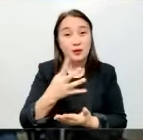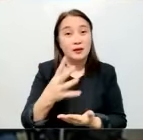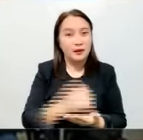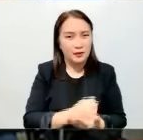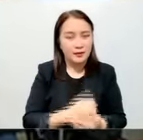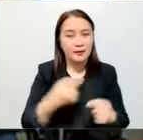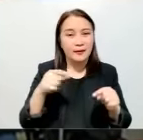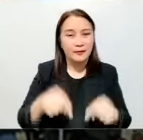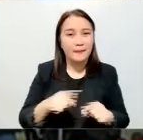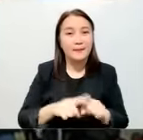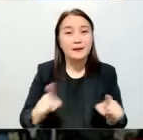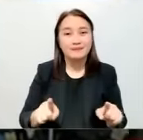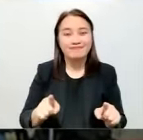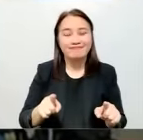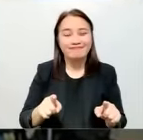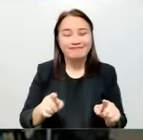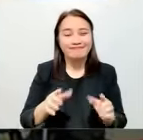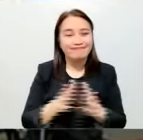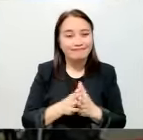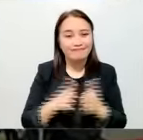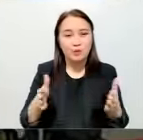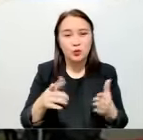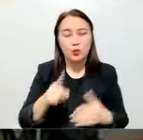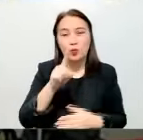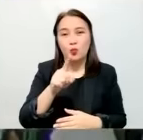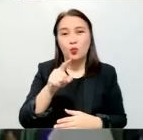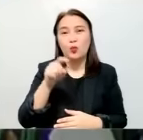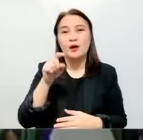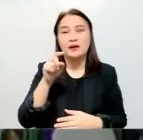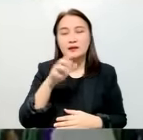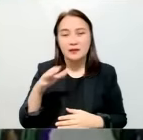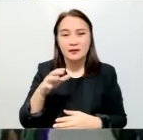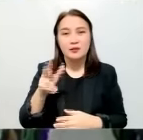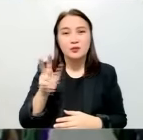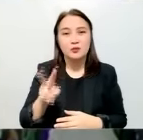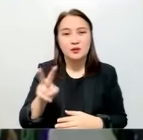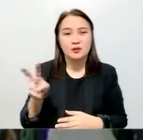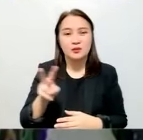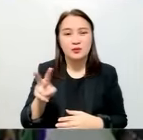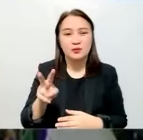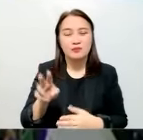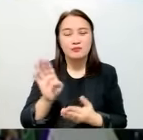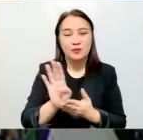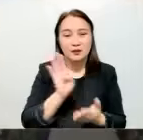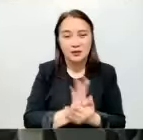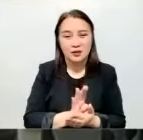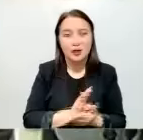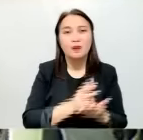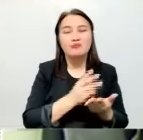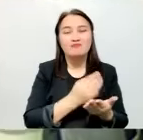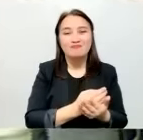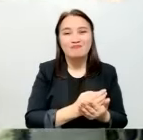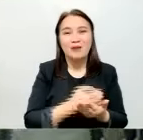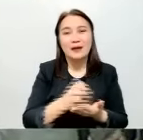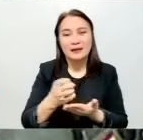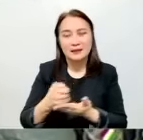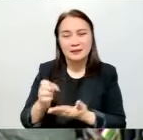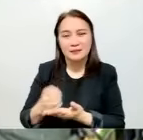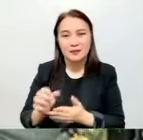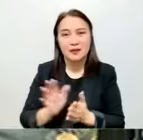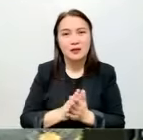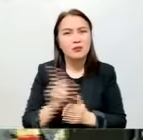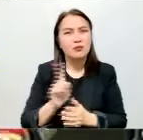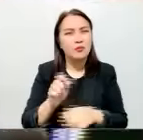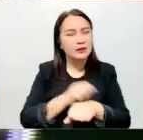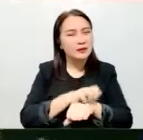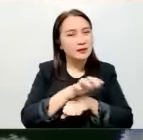kitang yan, may katumbas na 122.3 billion pesos na gastos para sa NAIA privatization. Ang posibleng epekto niyan,